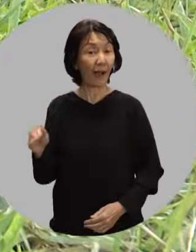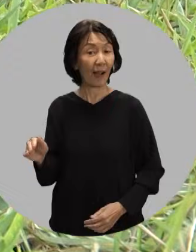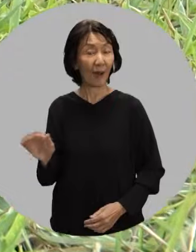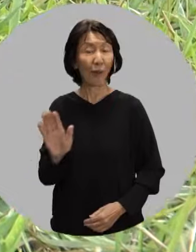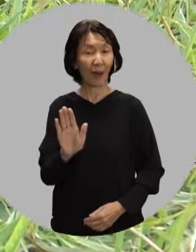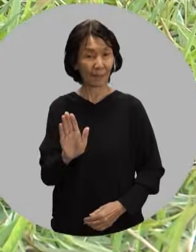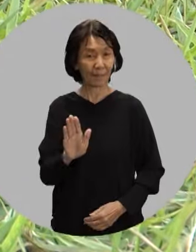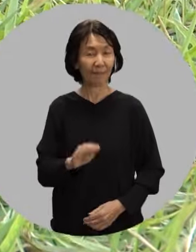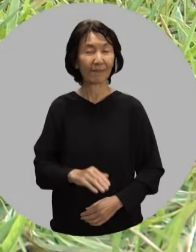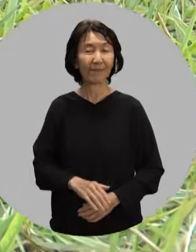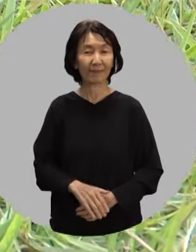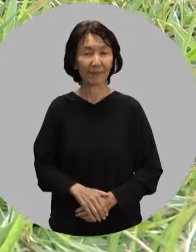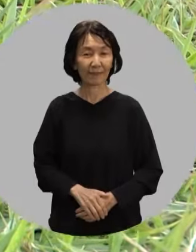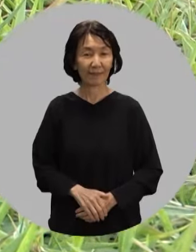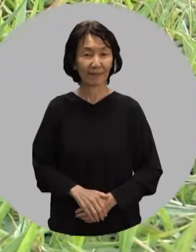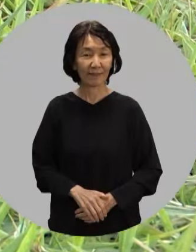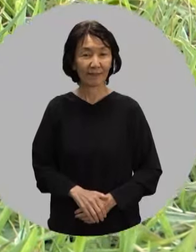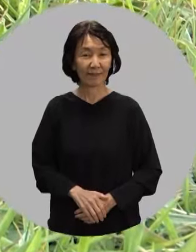生の丘もあります。